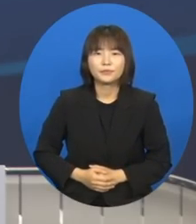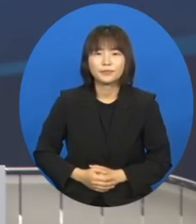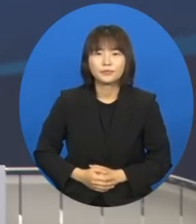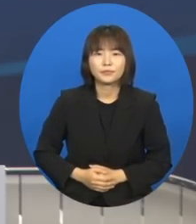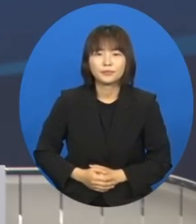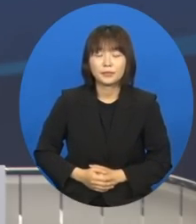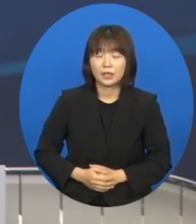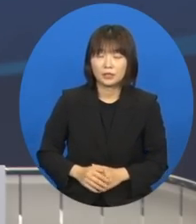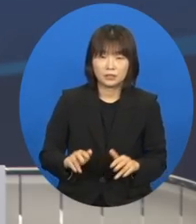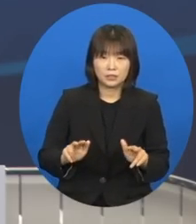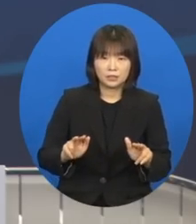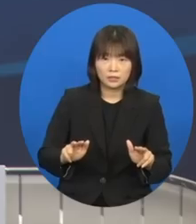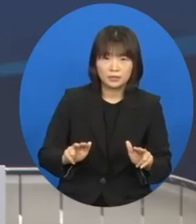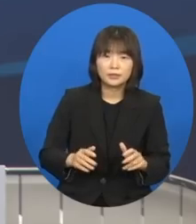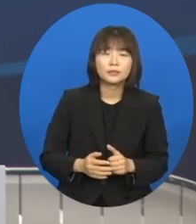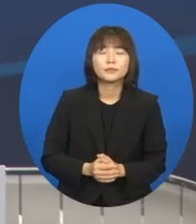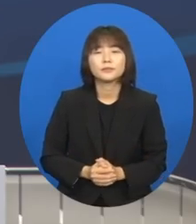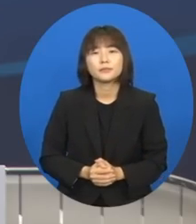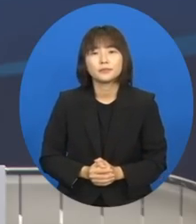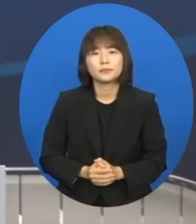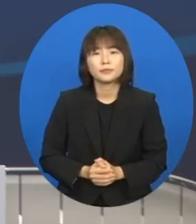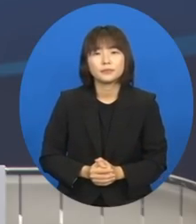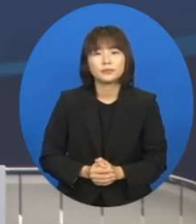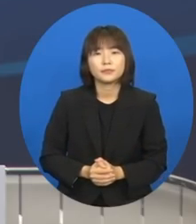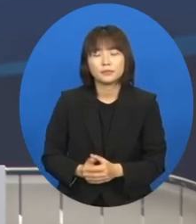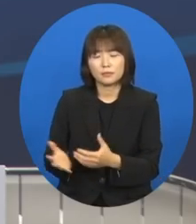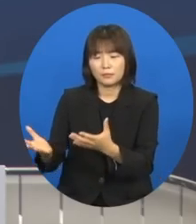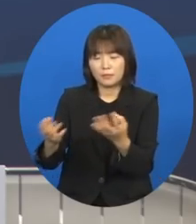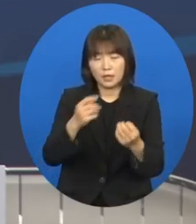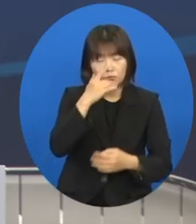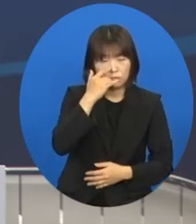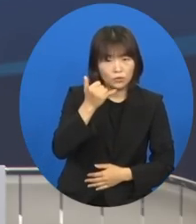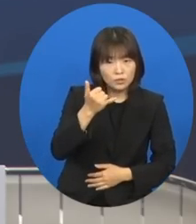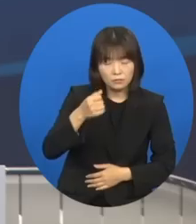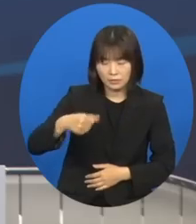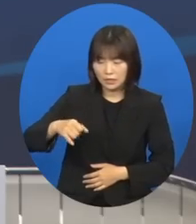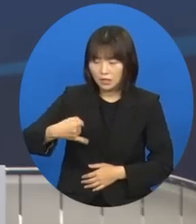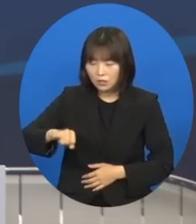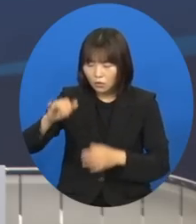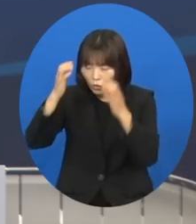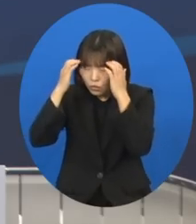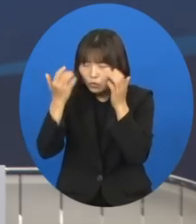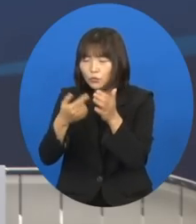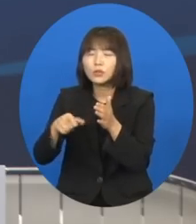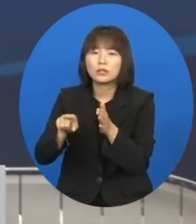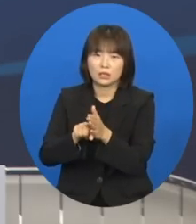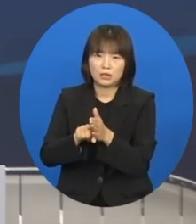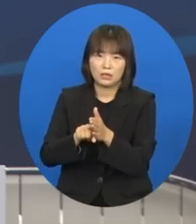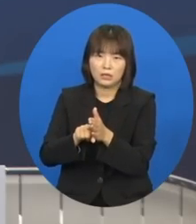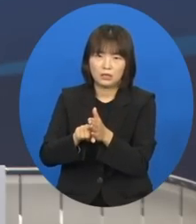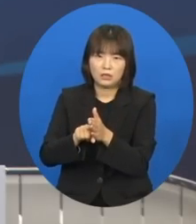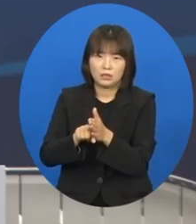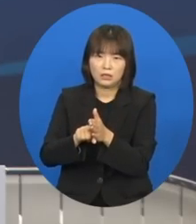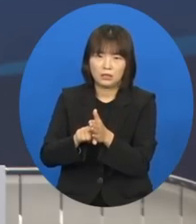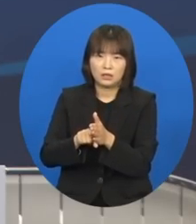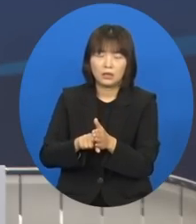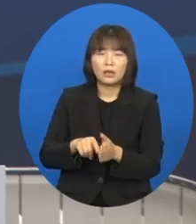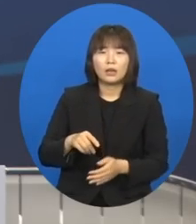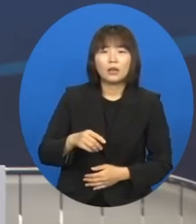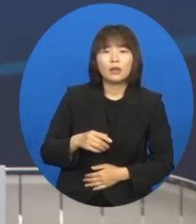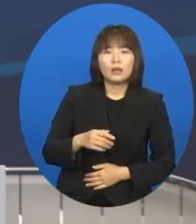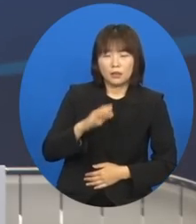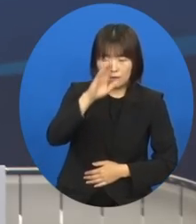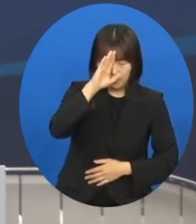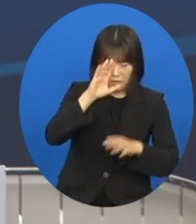여기도 지금 많은 부모들이 자녀의 고통을 위해서, 내 문제, 내 아픔, 병의